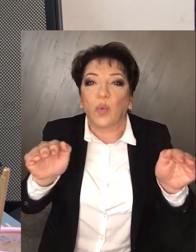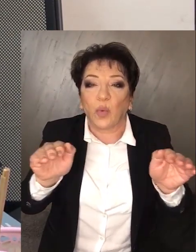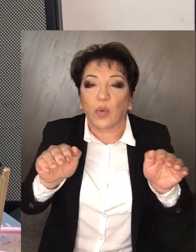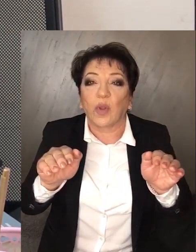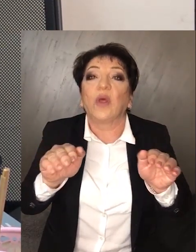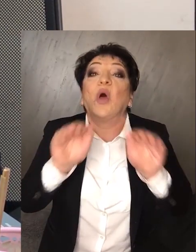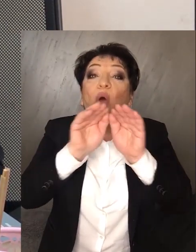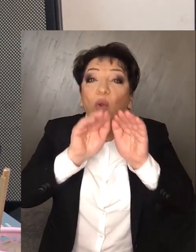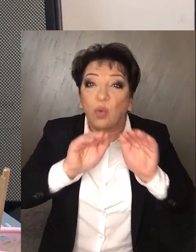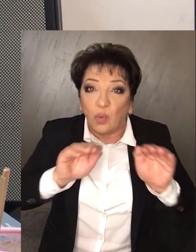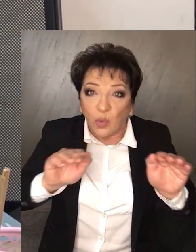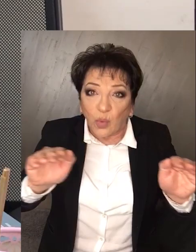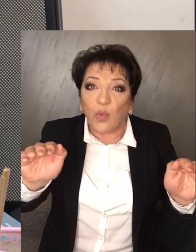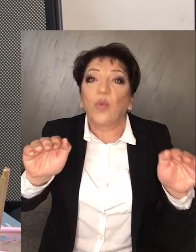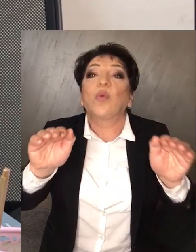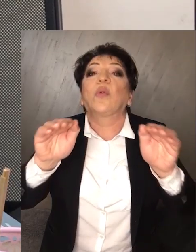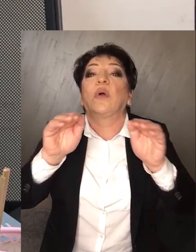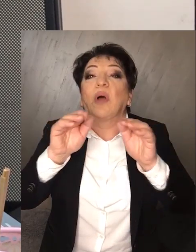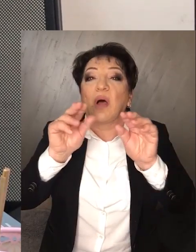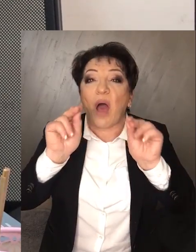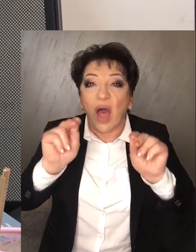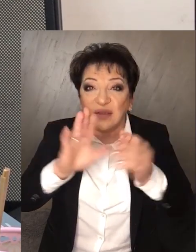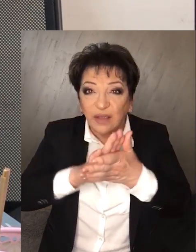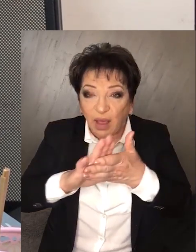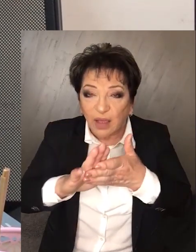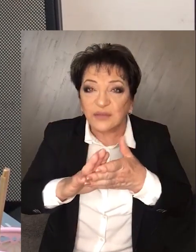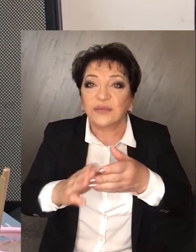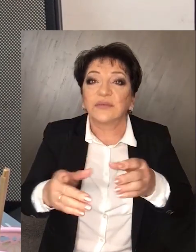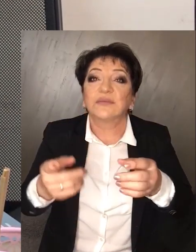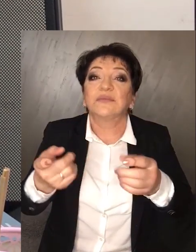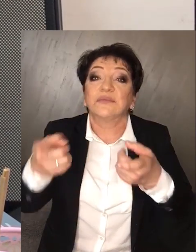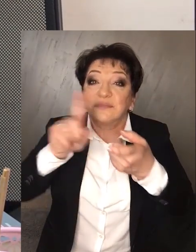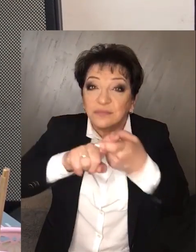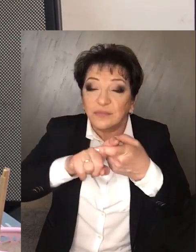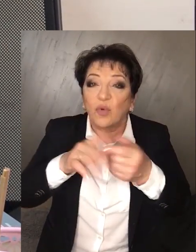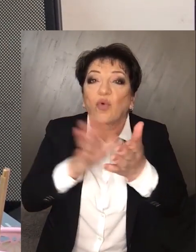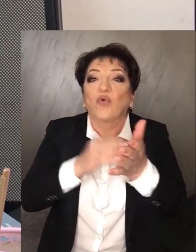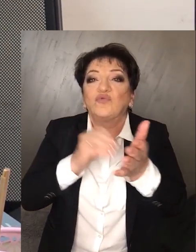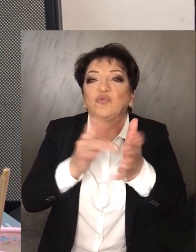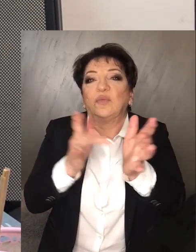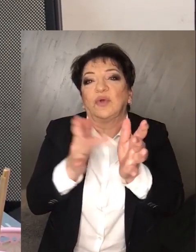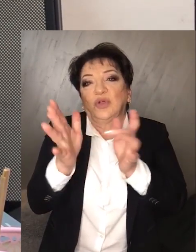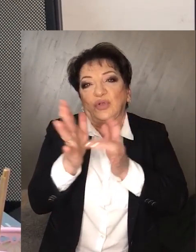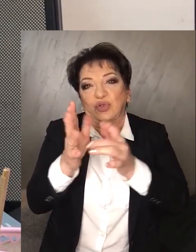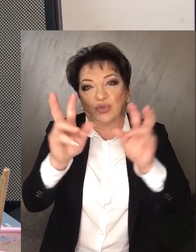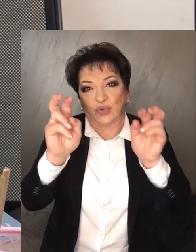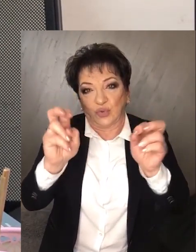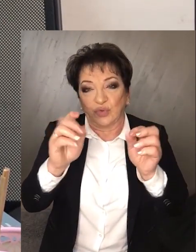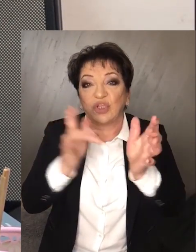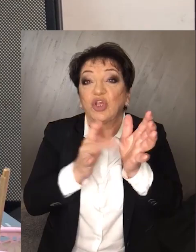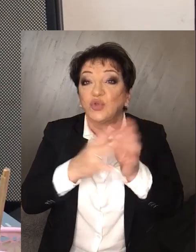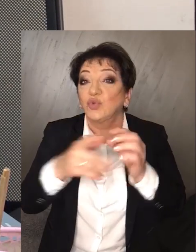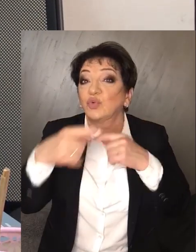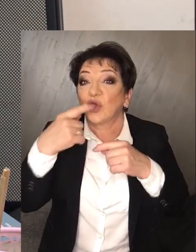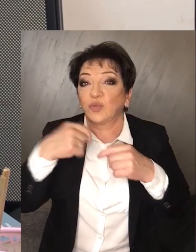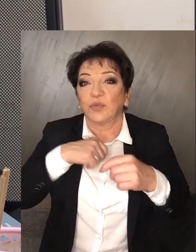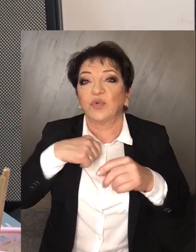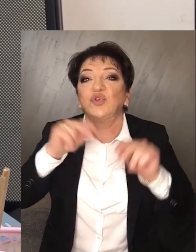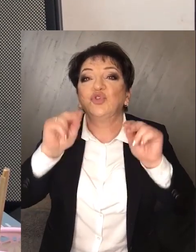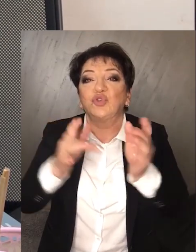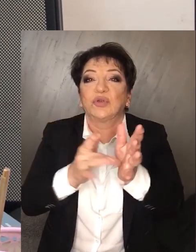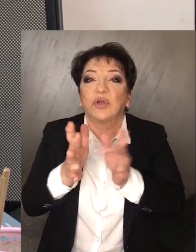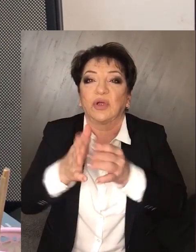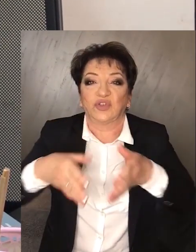է։ Լռությունը ու անկեղծությունը իրար կպած ինչ է լինում, առանց աղմուկի ճշմարտություն։ Իսկ ճշմարտությունը ի՞նչն